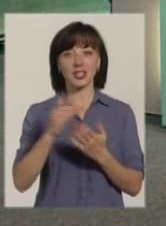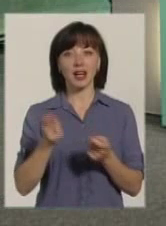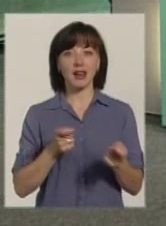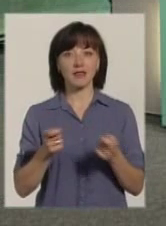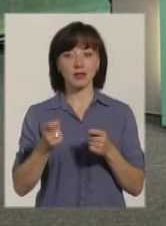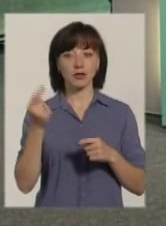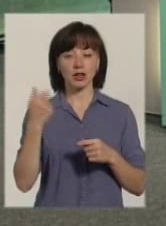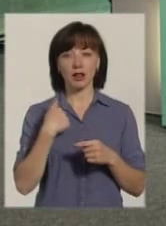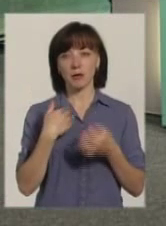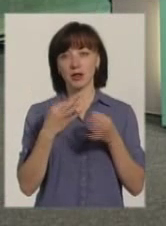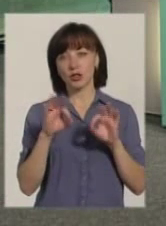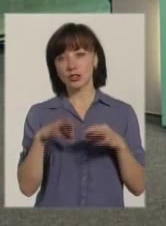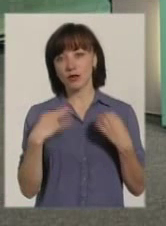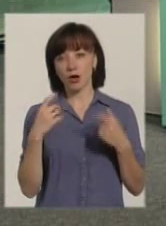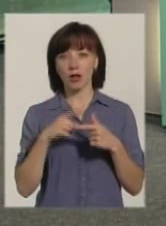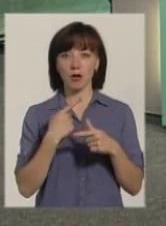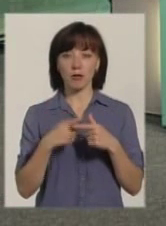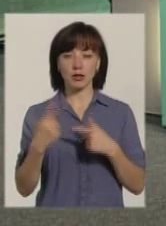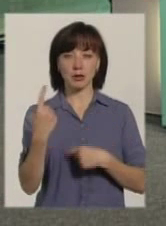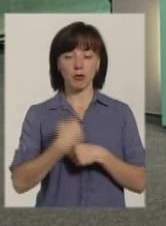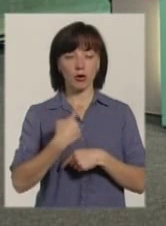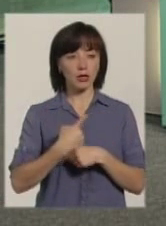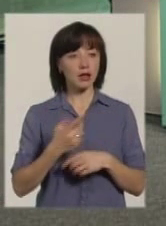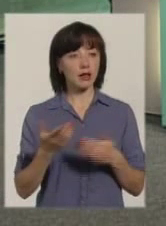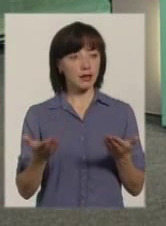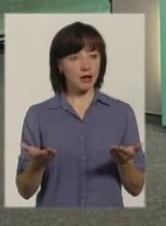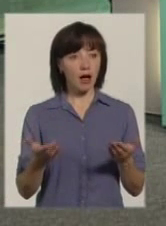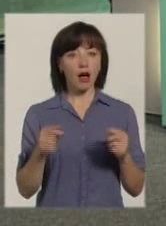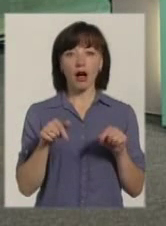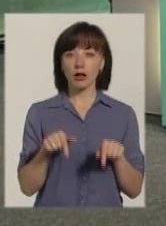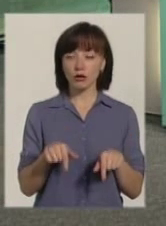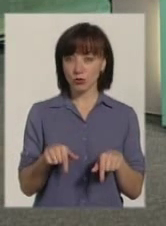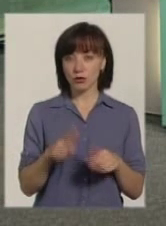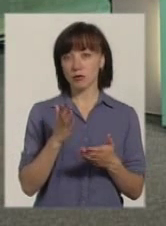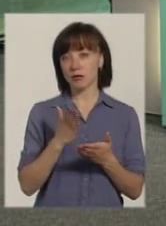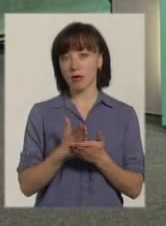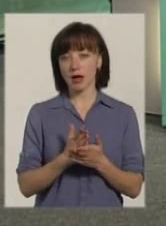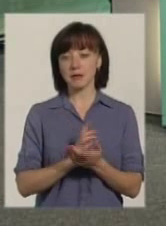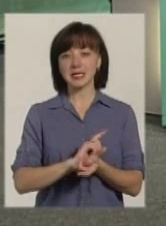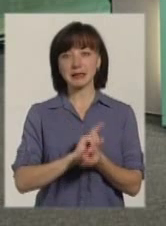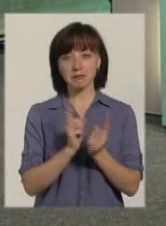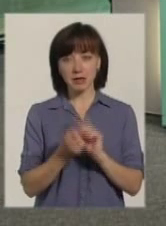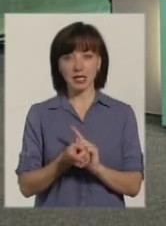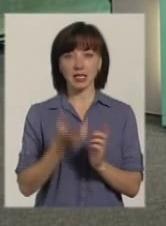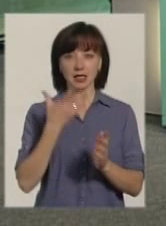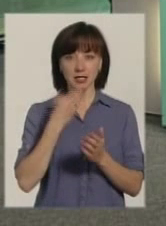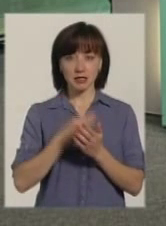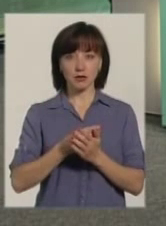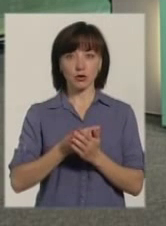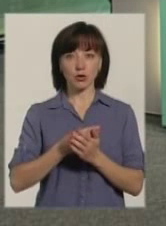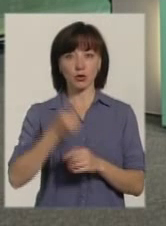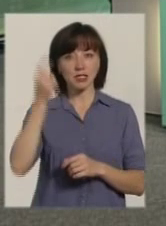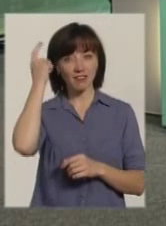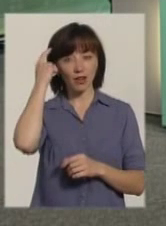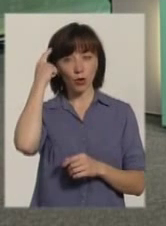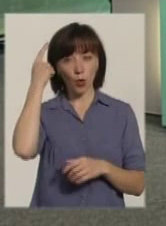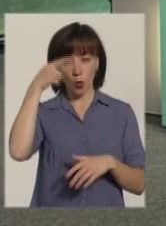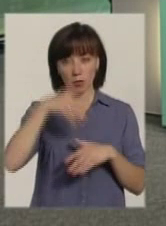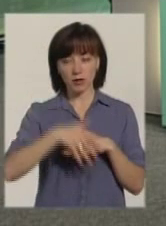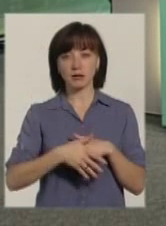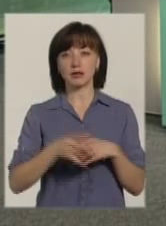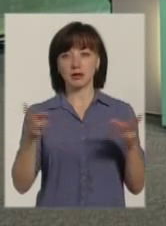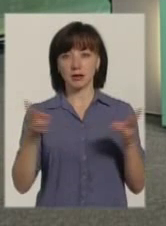вони нам не дозволили чи заборонили. А тут ми маємо змінити свою свідомість. Ми маємо зрозуміти, що